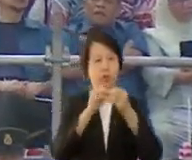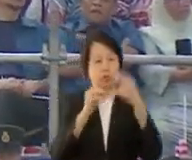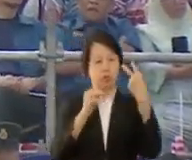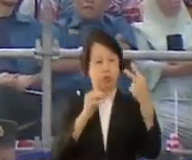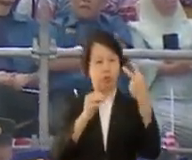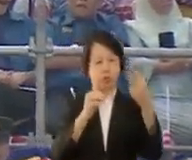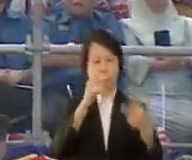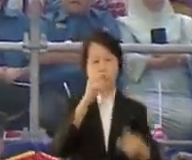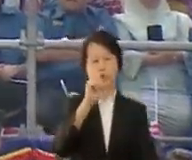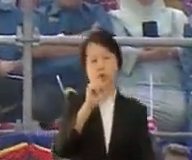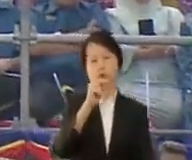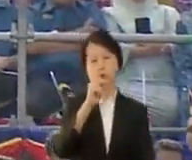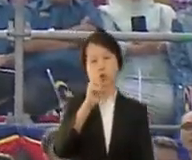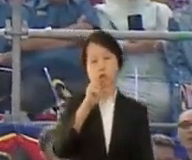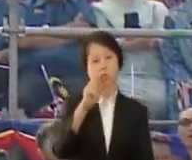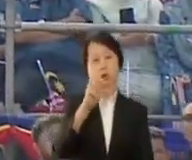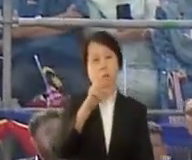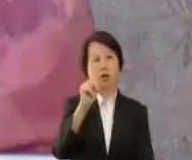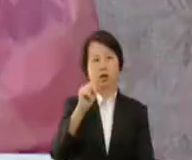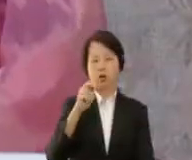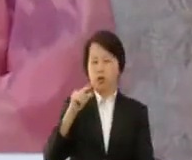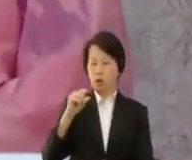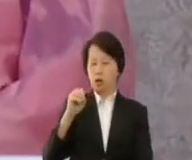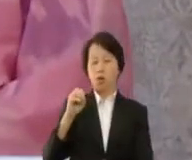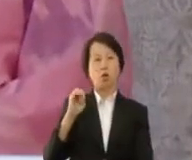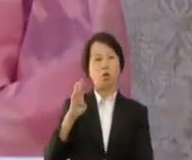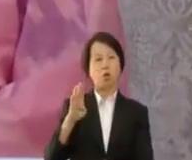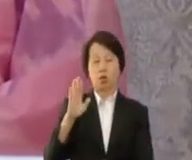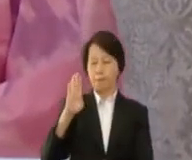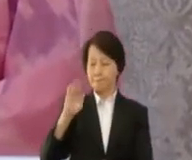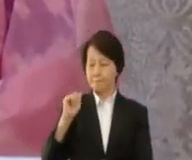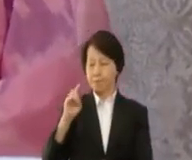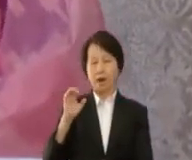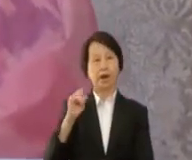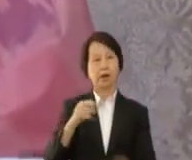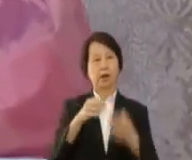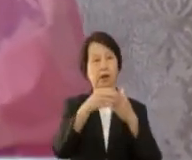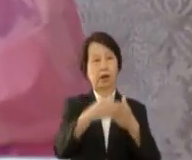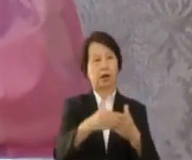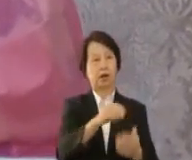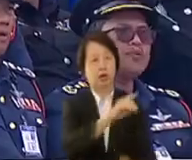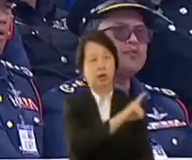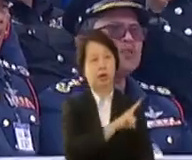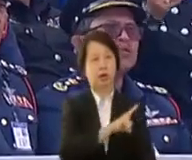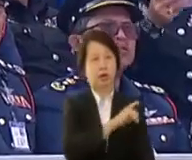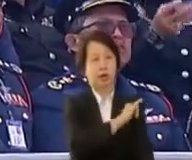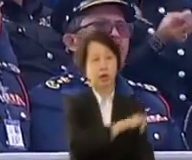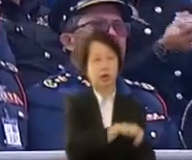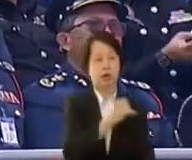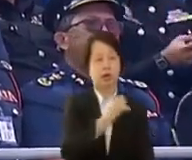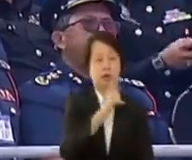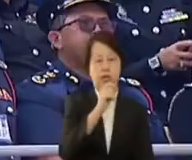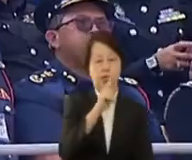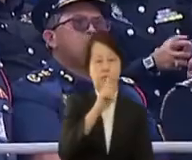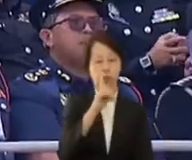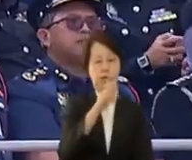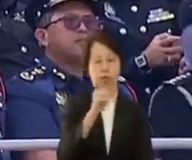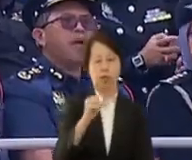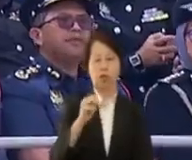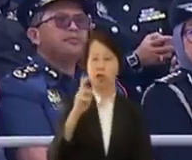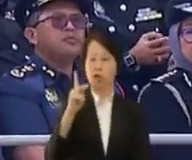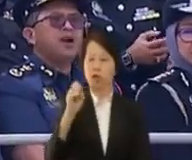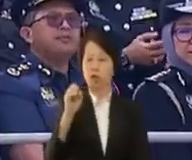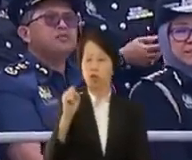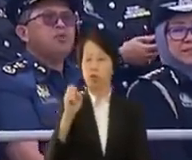12 Squadron Pangkalan Udara Gom Kedah yang diketuai oleh Lieutenant Colonel Nor Raihan QDM,